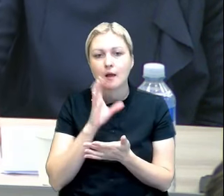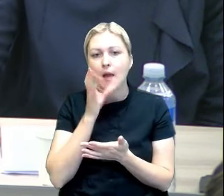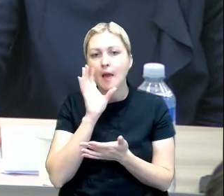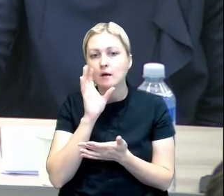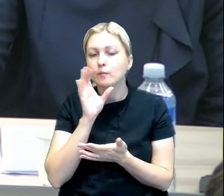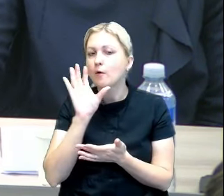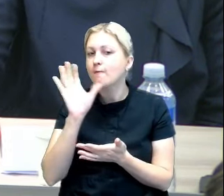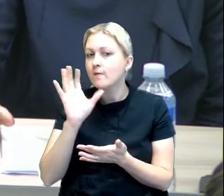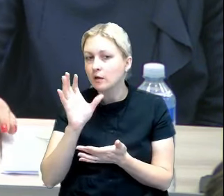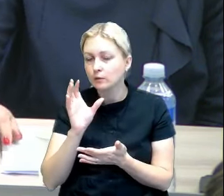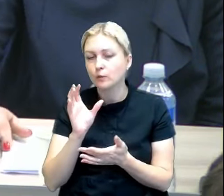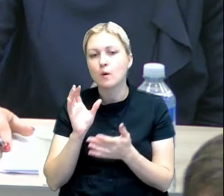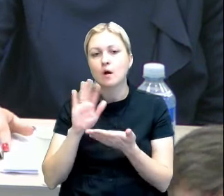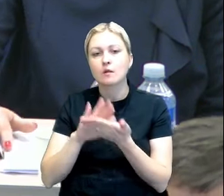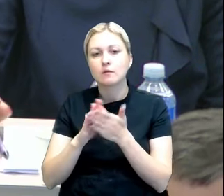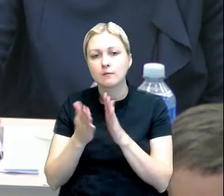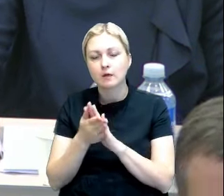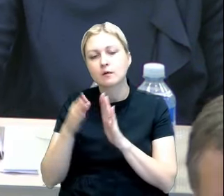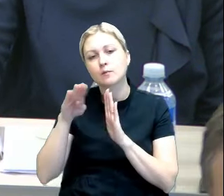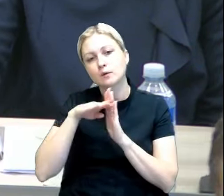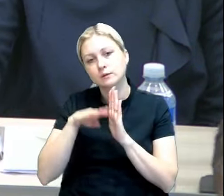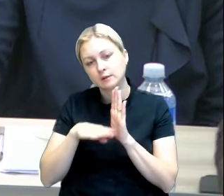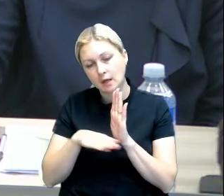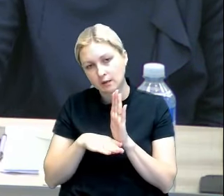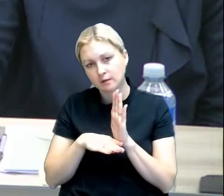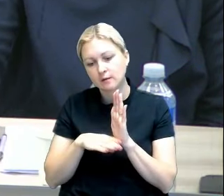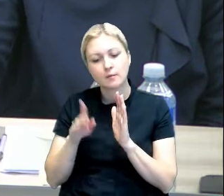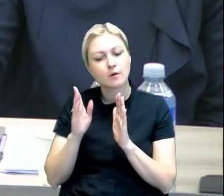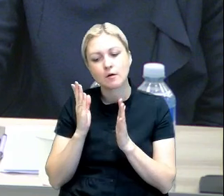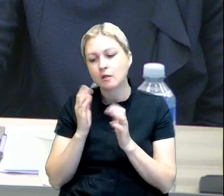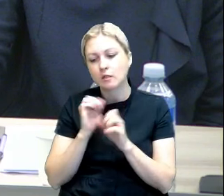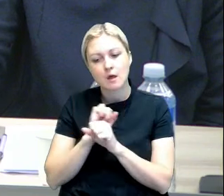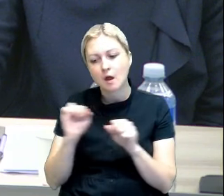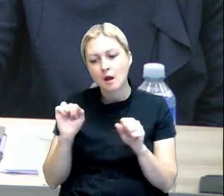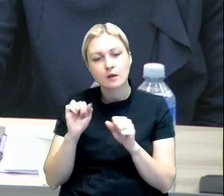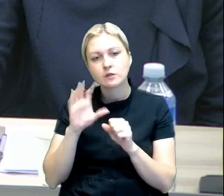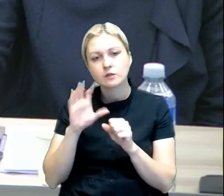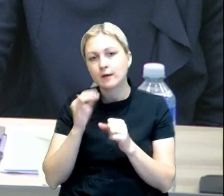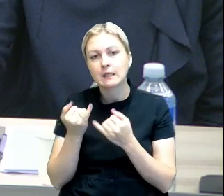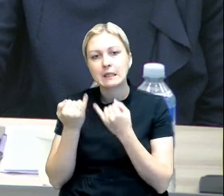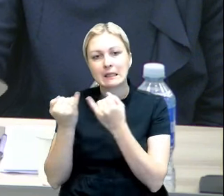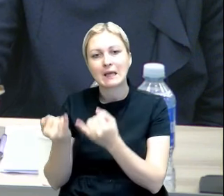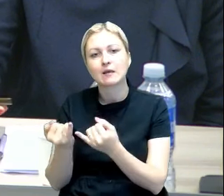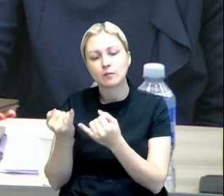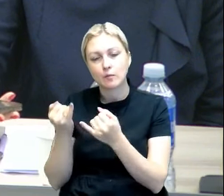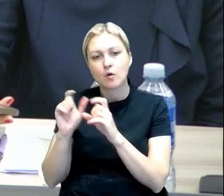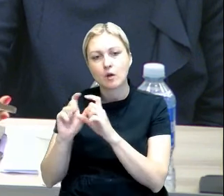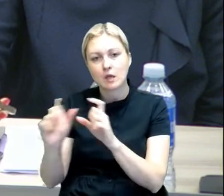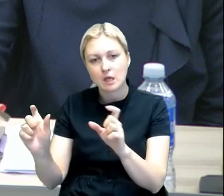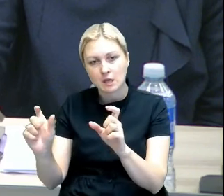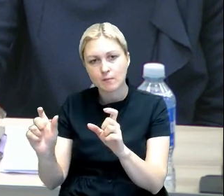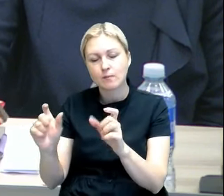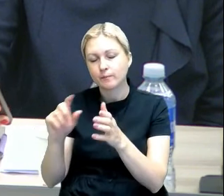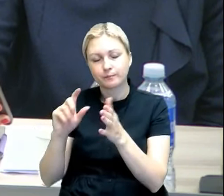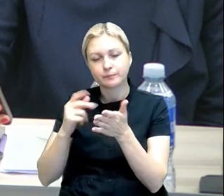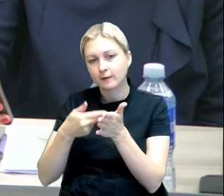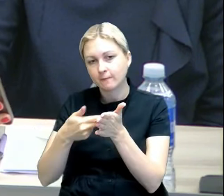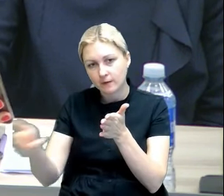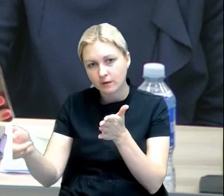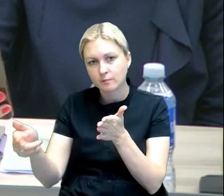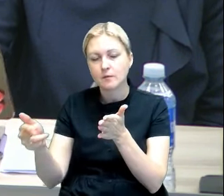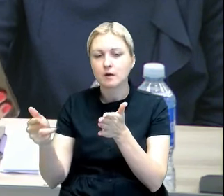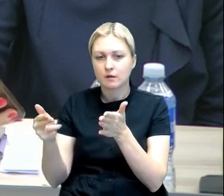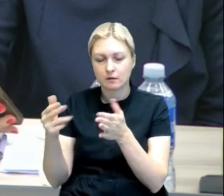nuotiekų tvarkymo įstatymo nuostatos neleidžia vandens tiekimo įmonė užsiimt kita veikla nesusijusia su vandens tiekimu ir